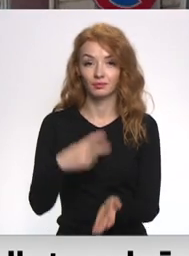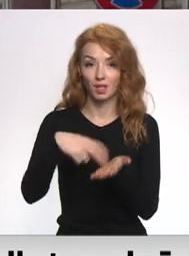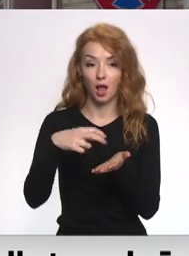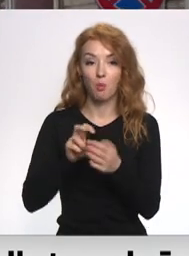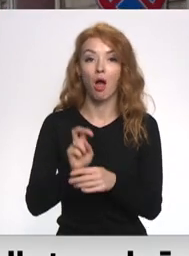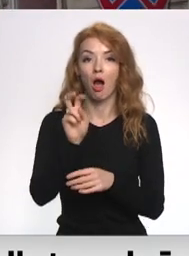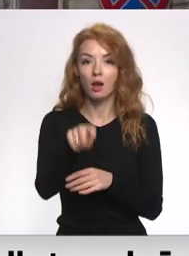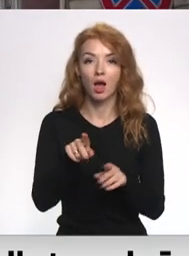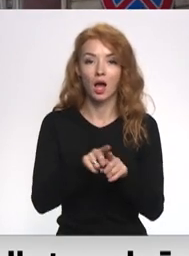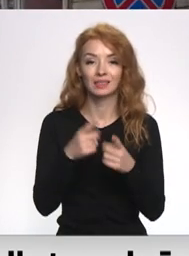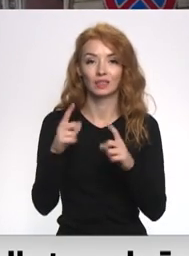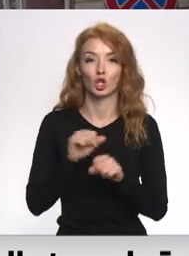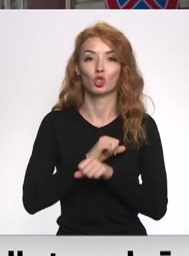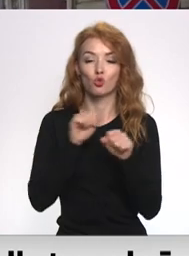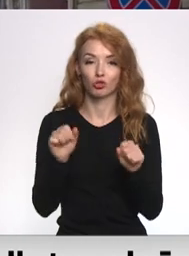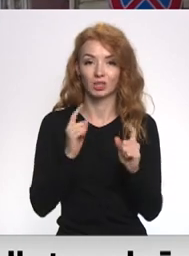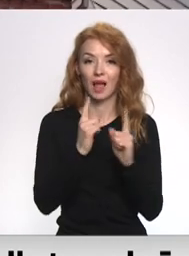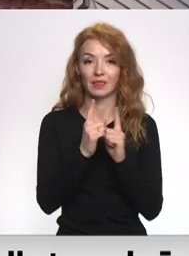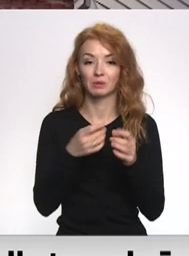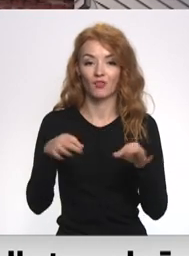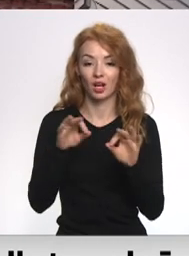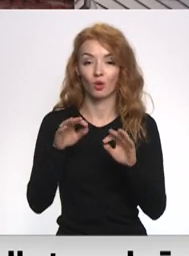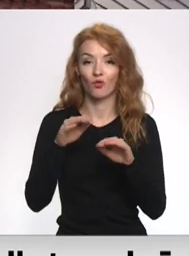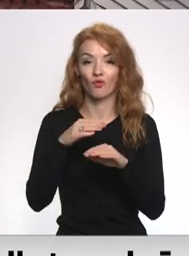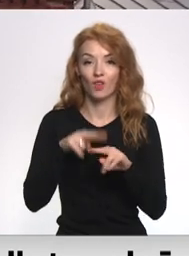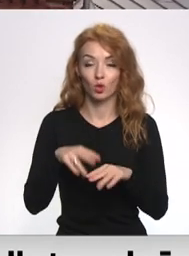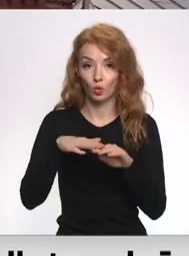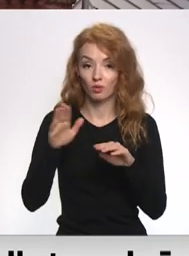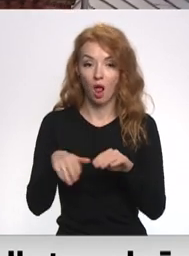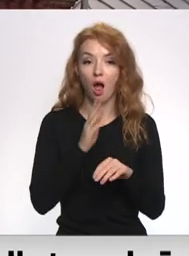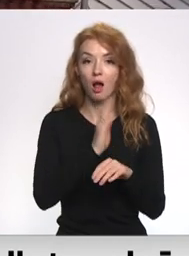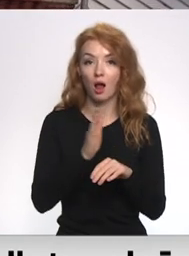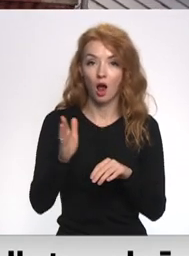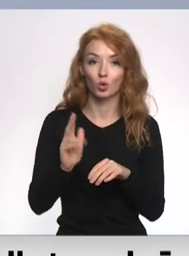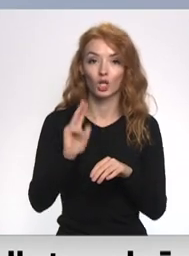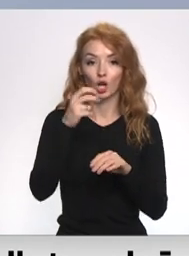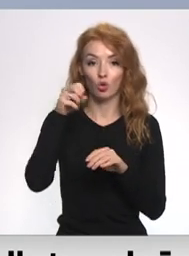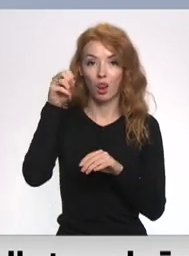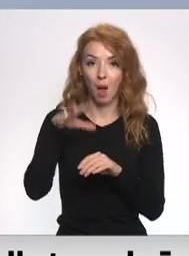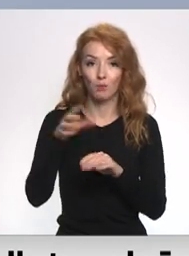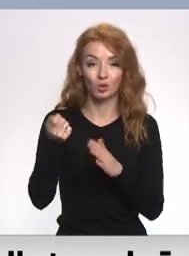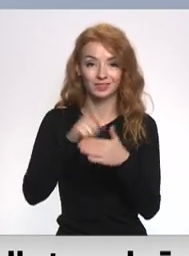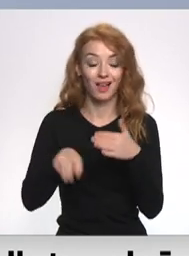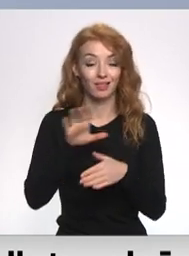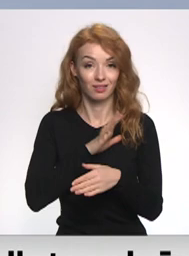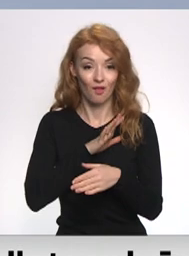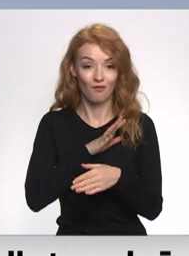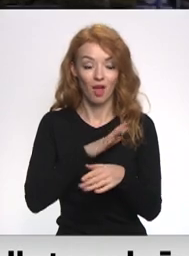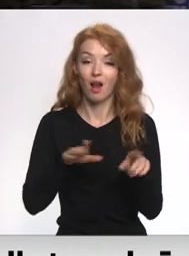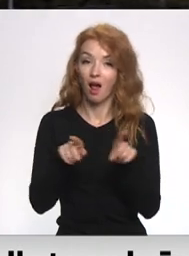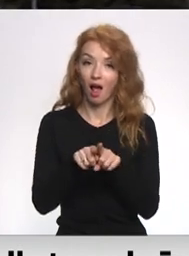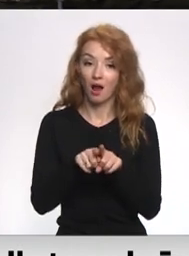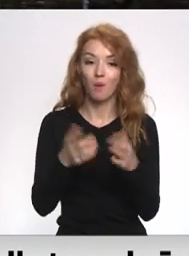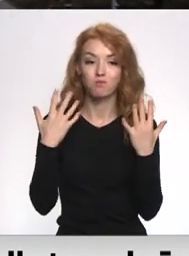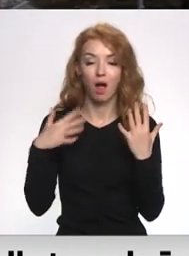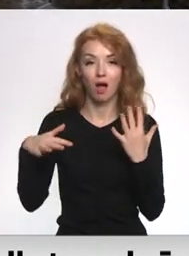pāreju un citu drošai satiksmēs svarīgu vietu dēļ, gluži katru trešo lampu Jēkabpilī tomēr neizslēgs. Tāpat arī